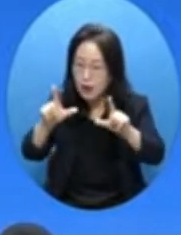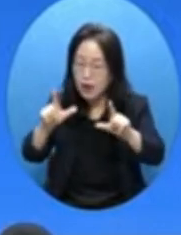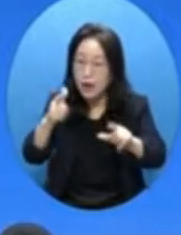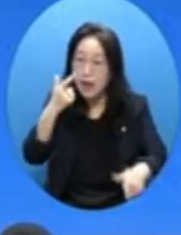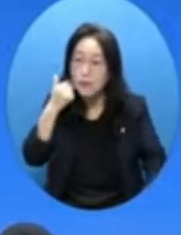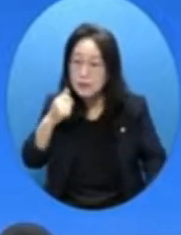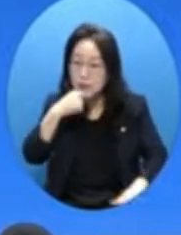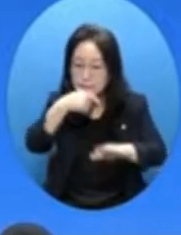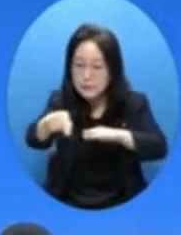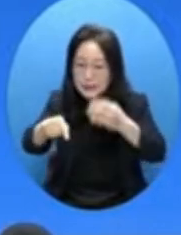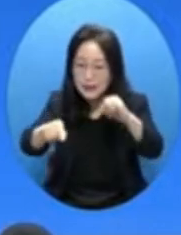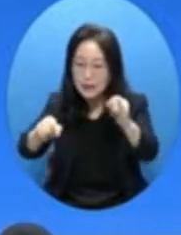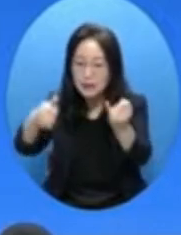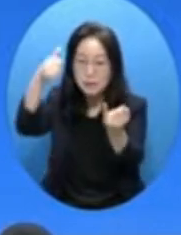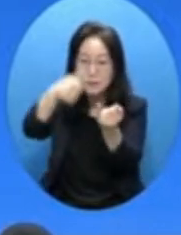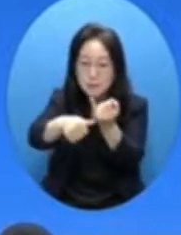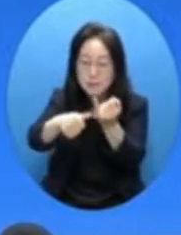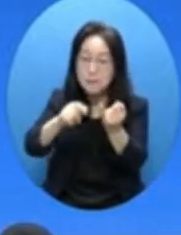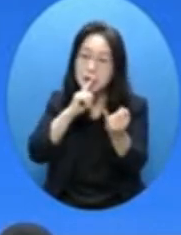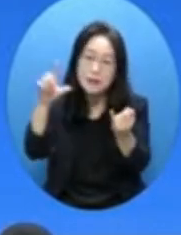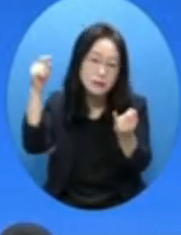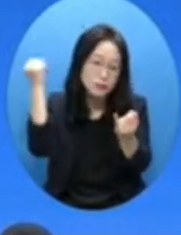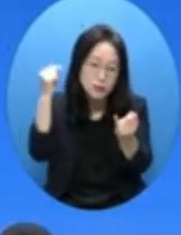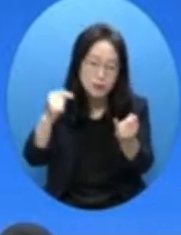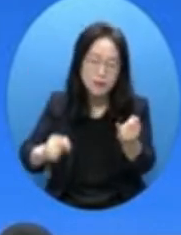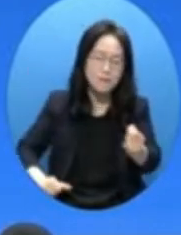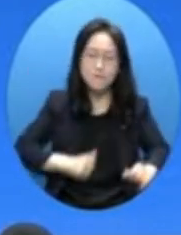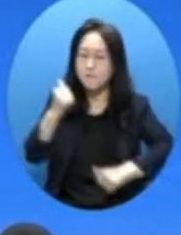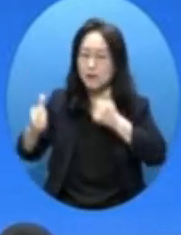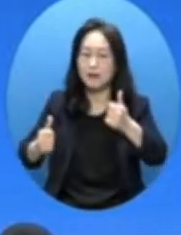아주 분노가 치밀었습니다.